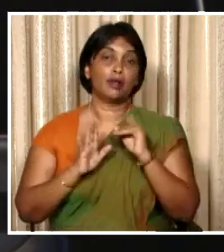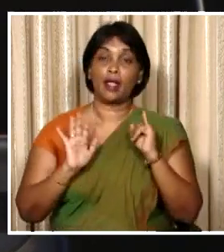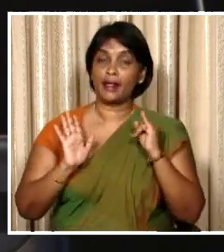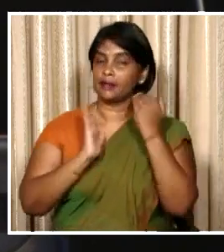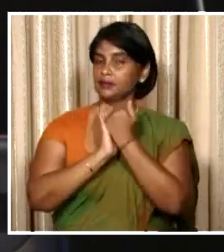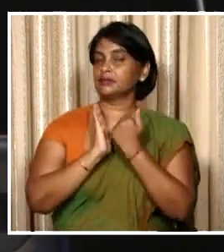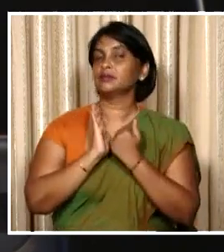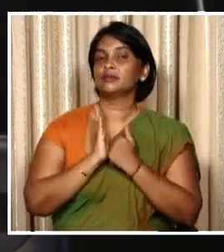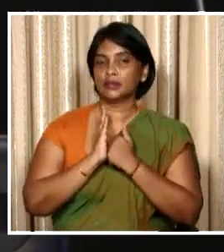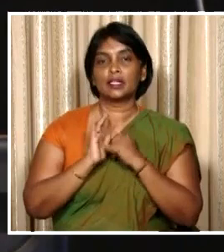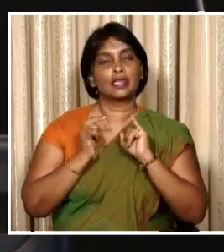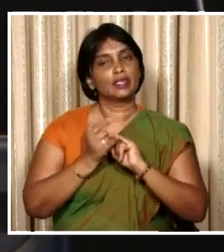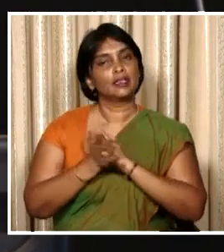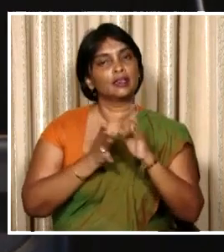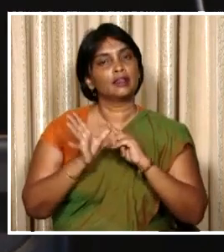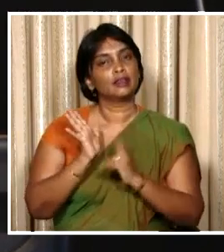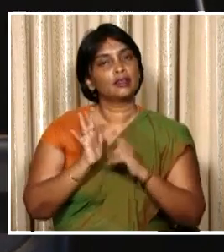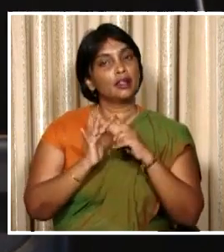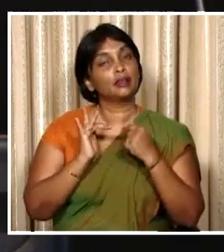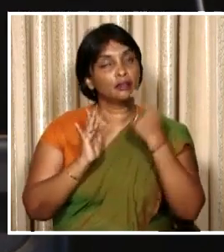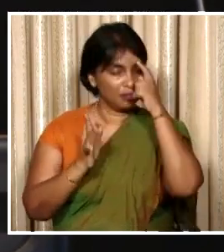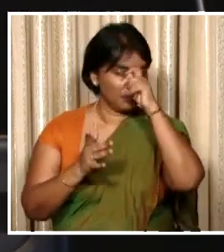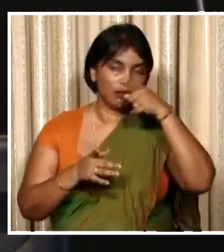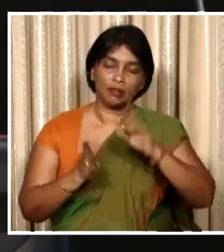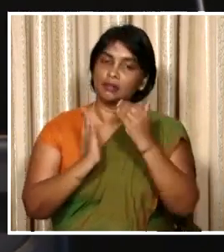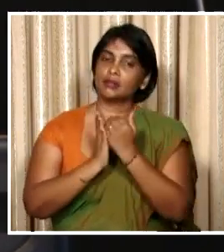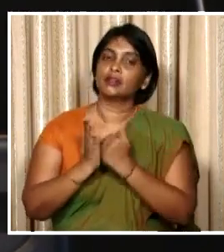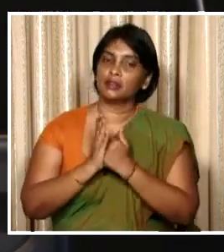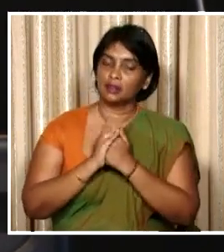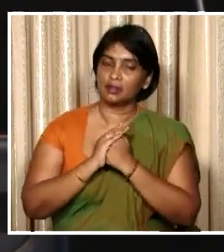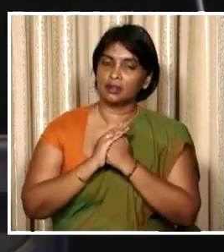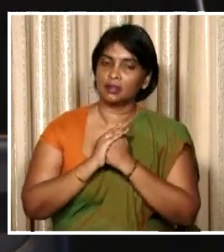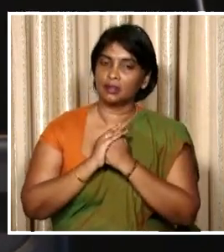ගැන සඳහන් කරමින් සානි අබේසර මහතා ලබා දුන් නියෝග මාලාව.